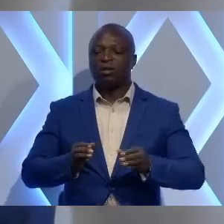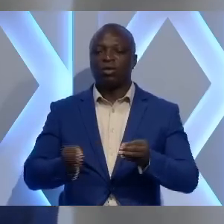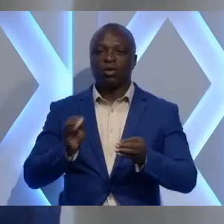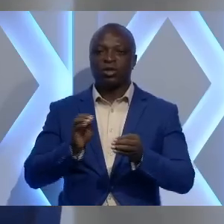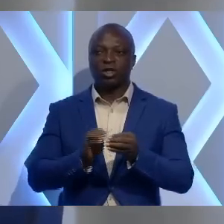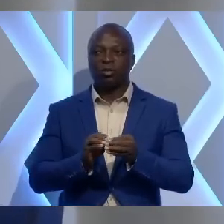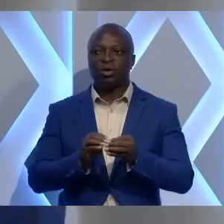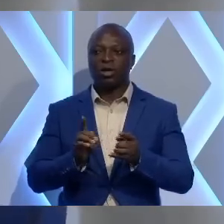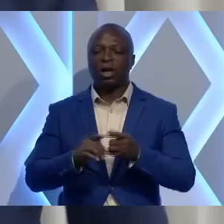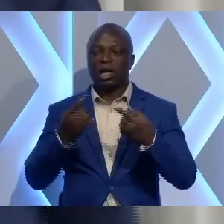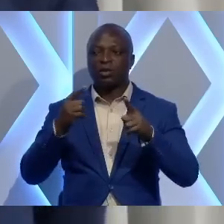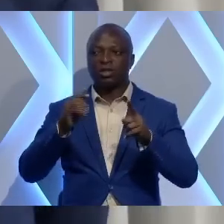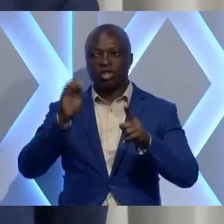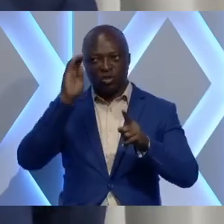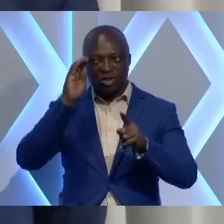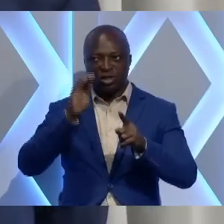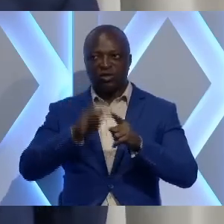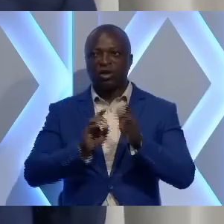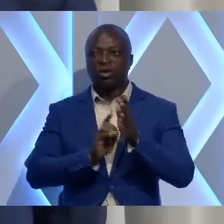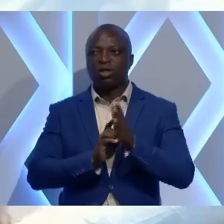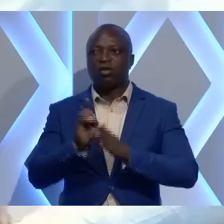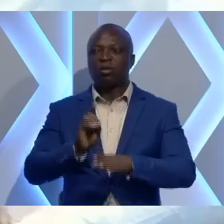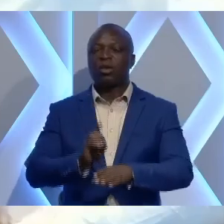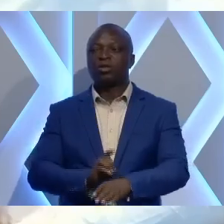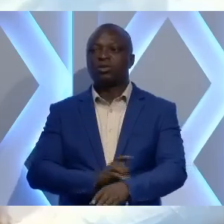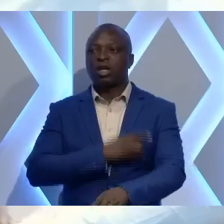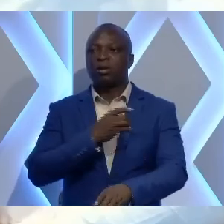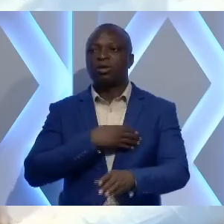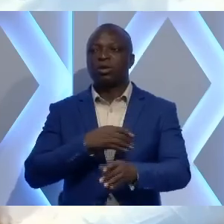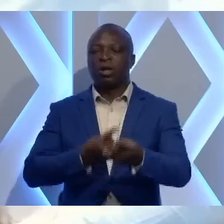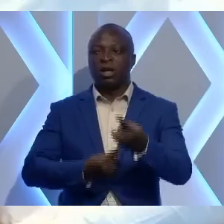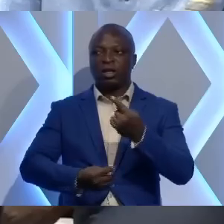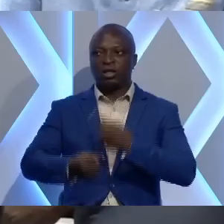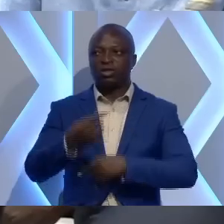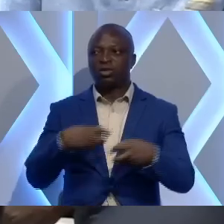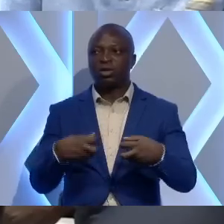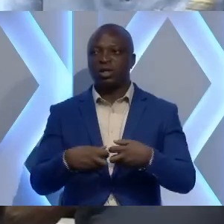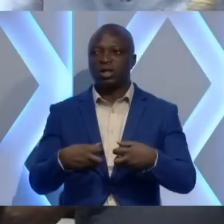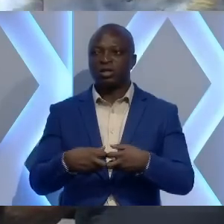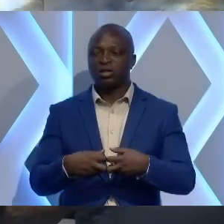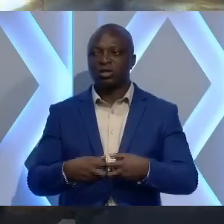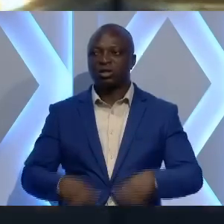contribuer à l'atteinte des objectifs de développement durable et de la transition énergétique.